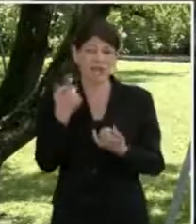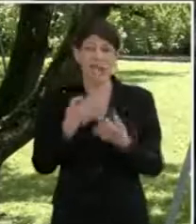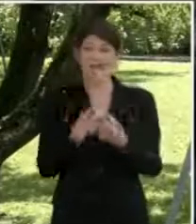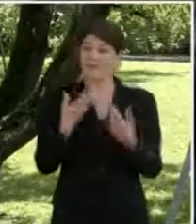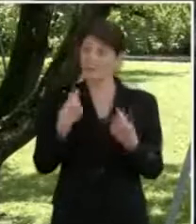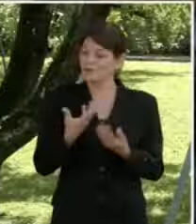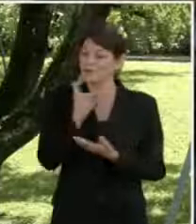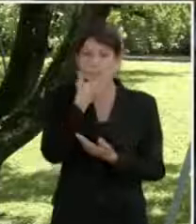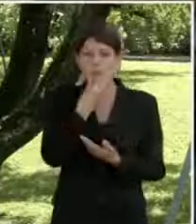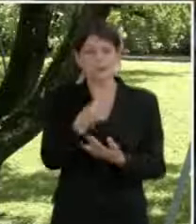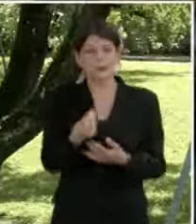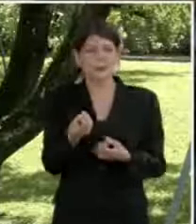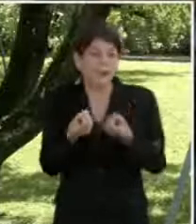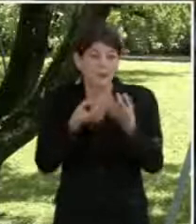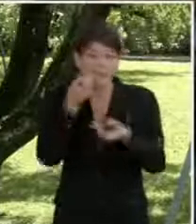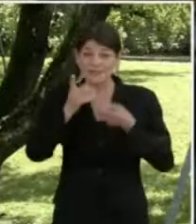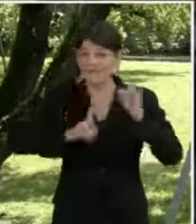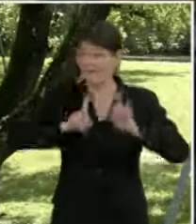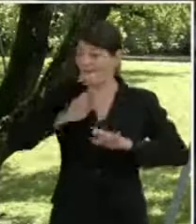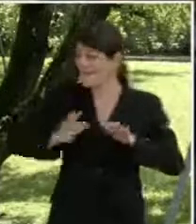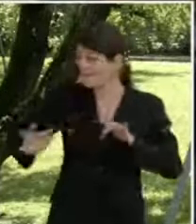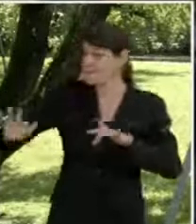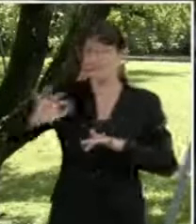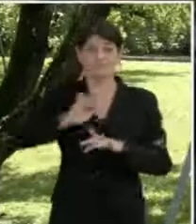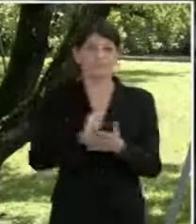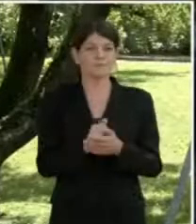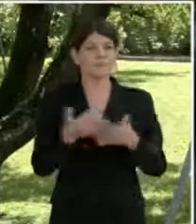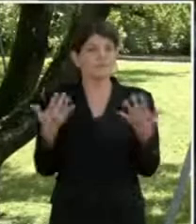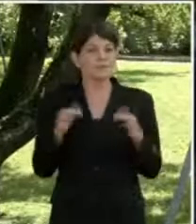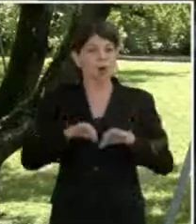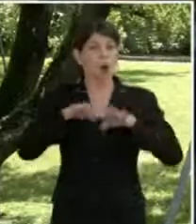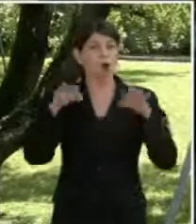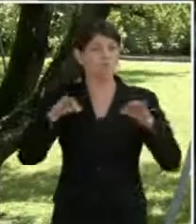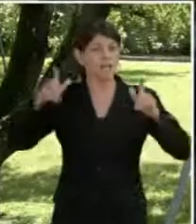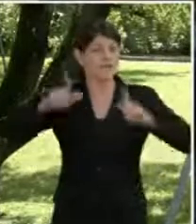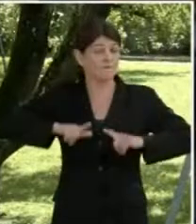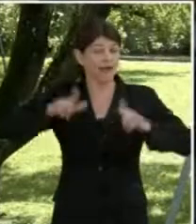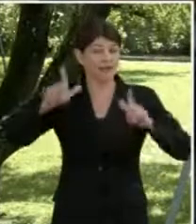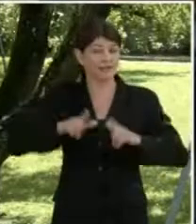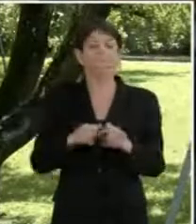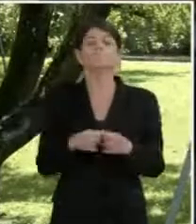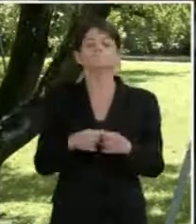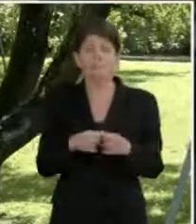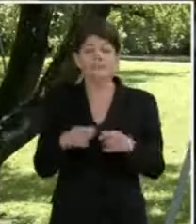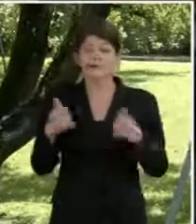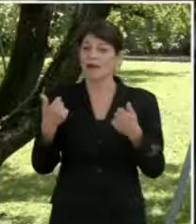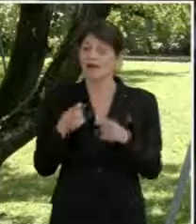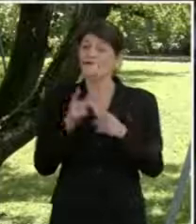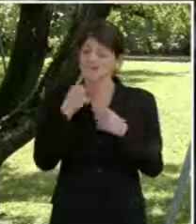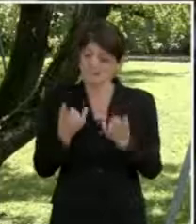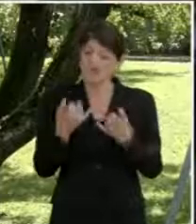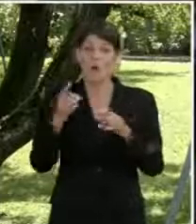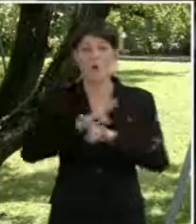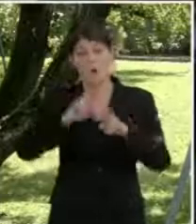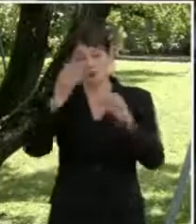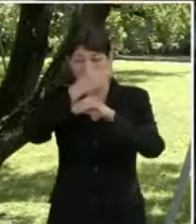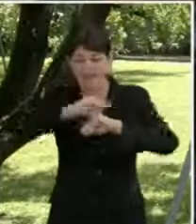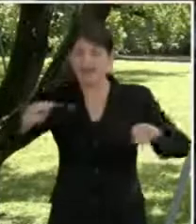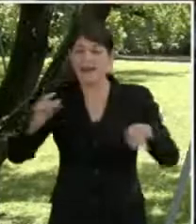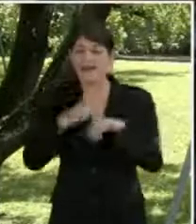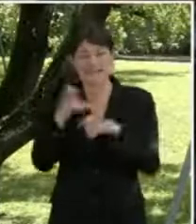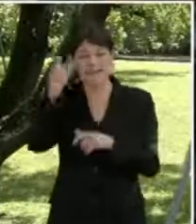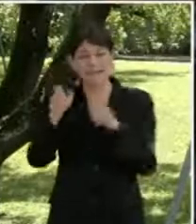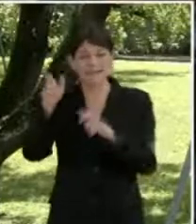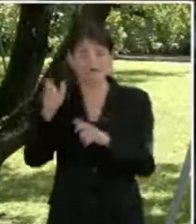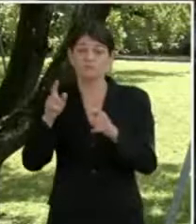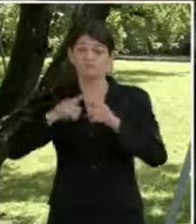diesem wunderschönen Rosengarten aus. Die offiziellen Feierlichkeiten finden ohne Ehrengäste und mit